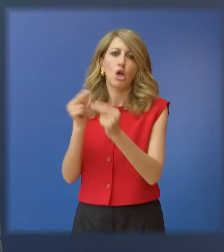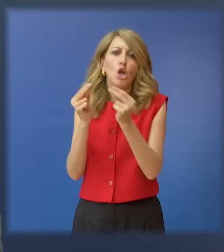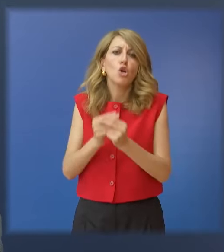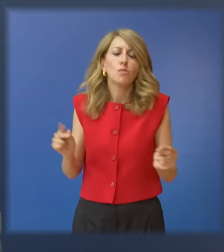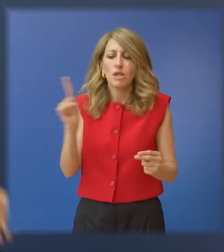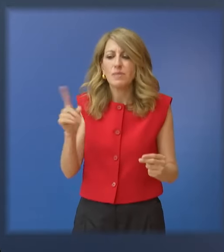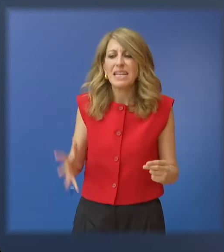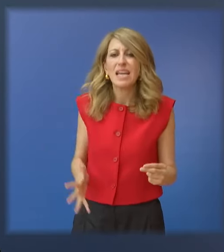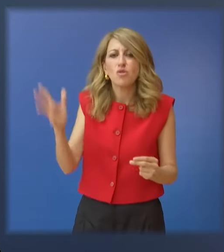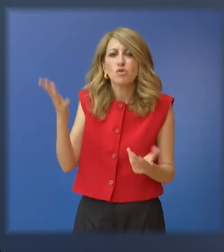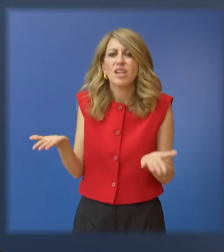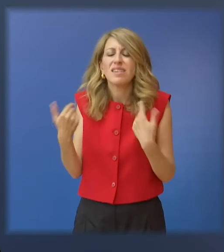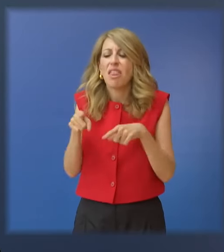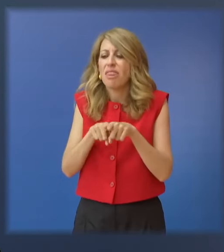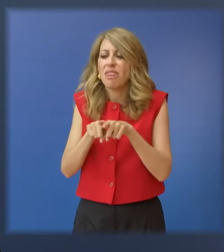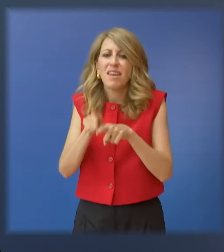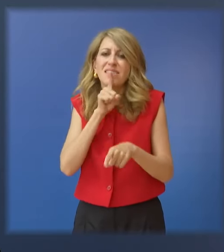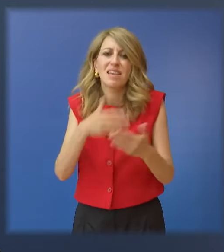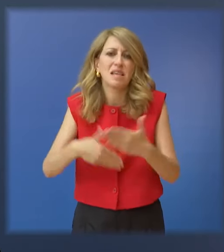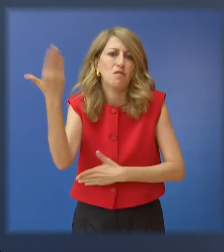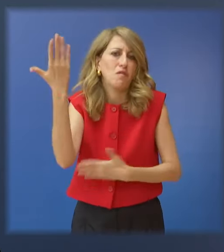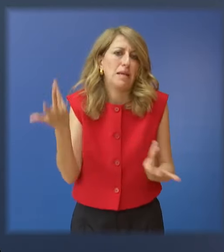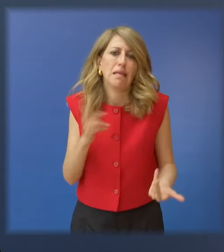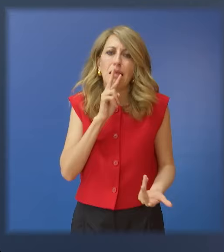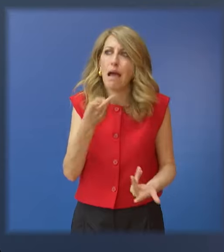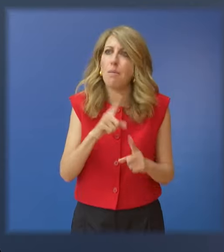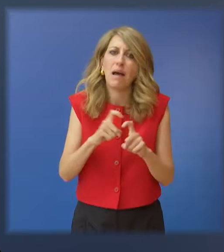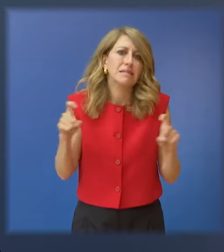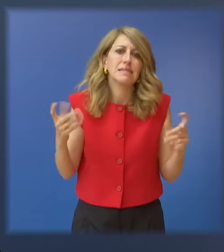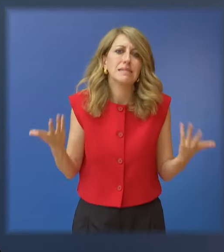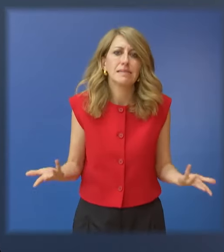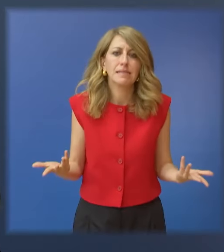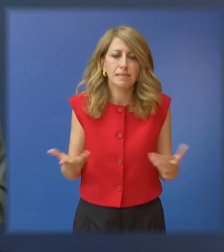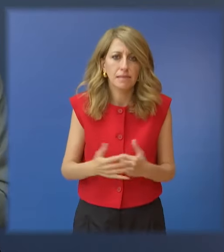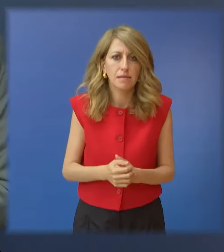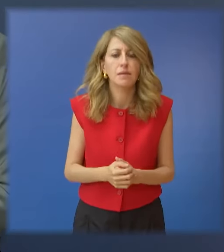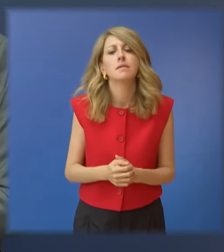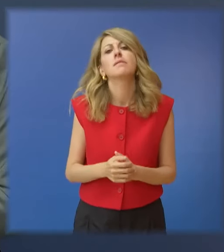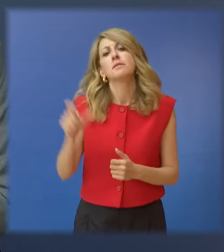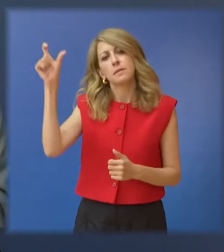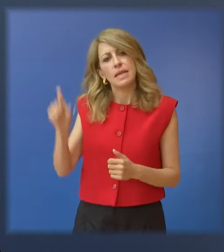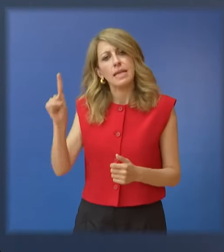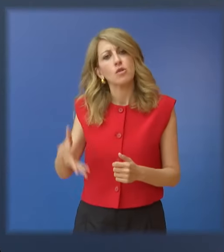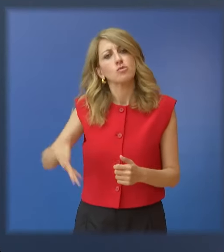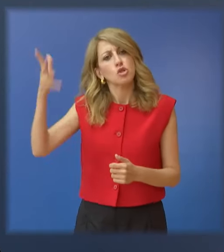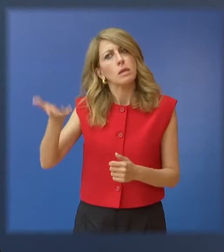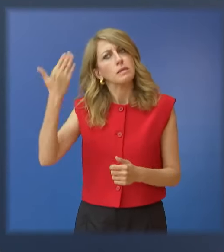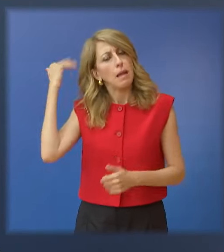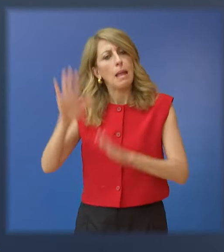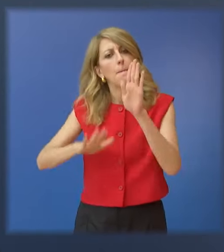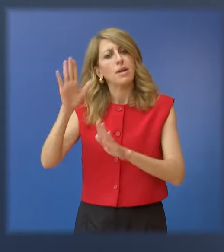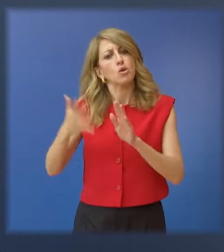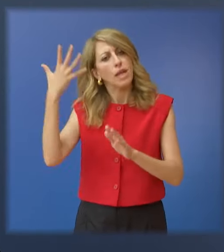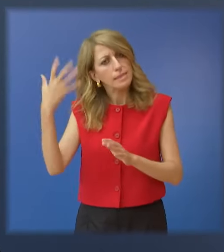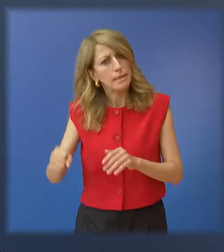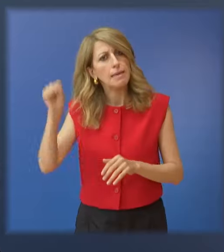αφορά μία επιχείρηση εν προκειμένου μία εφημερίδα απ την οποία όχι ως μεγαλομέτοχος ως μικρομέτοχος έχει αποχωρήσει τόσα πολλά χρόνια